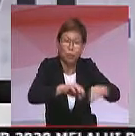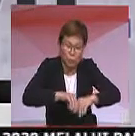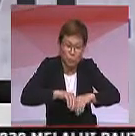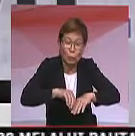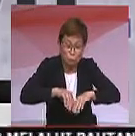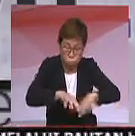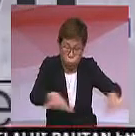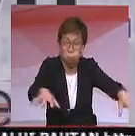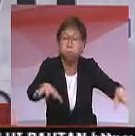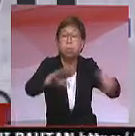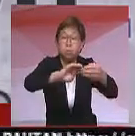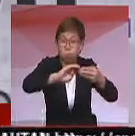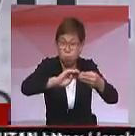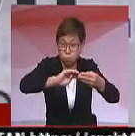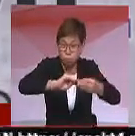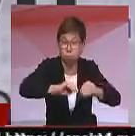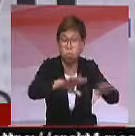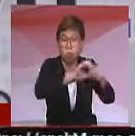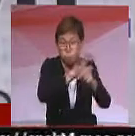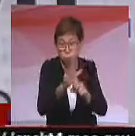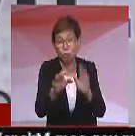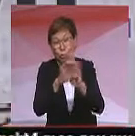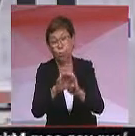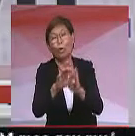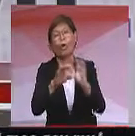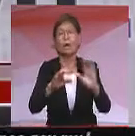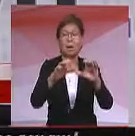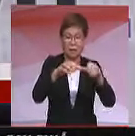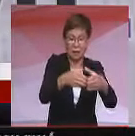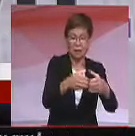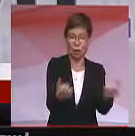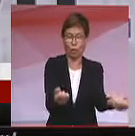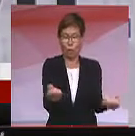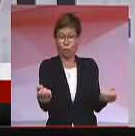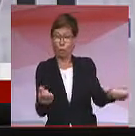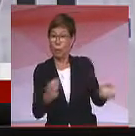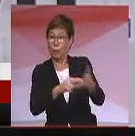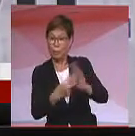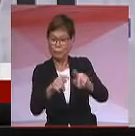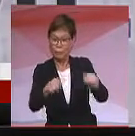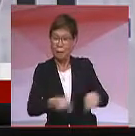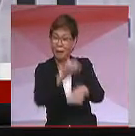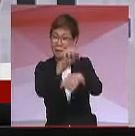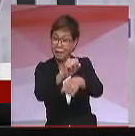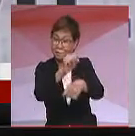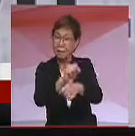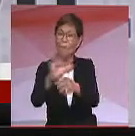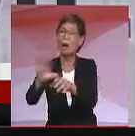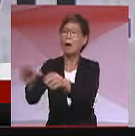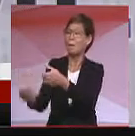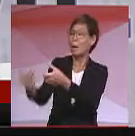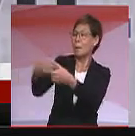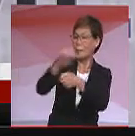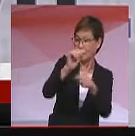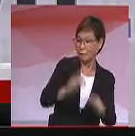antara kes indeks dan kontak rapat seperti kluster auto yang menggambarkan jangkitan kluster di tempat kerja melibatkan